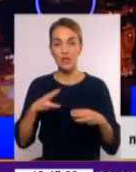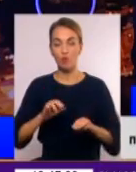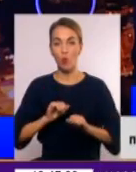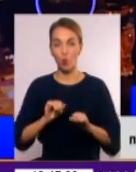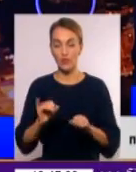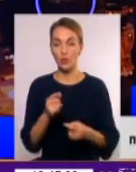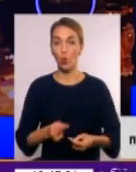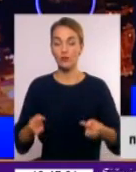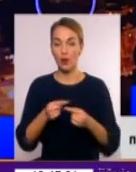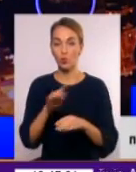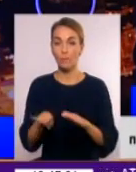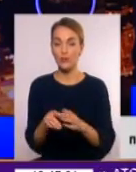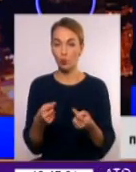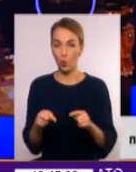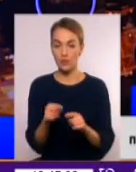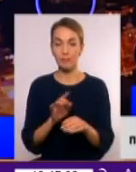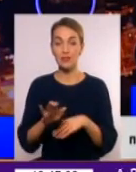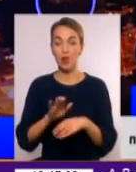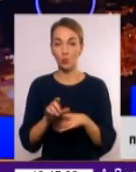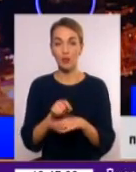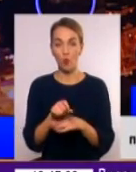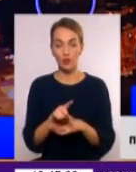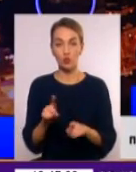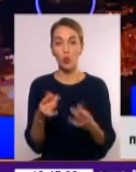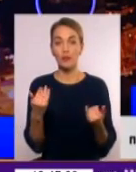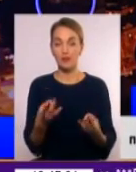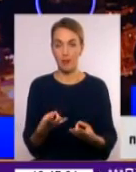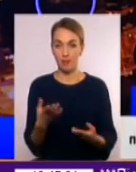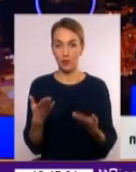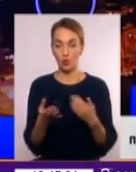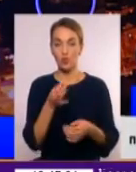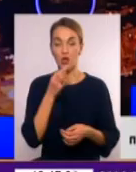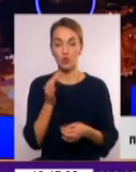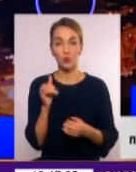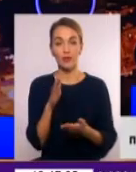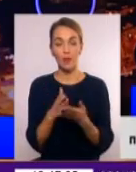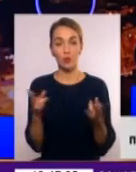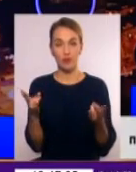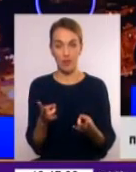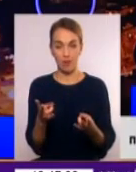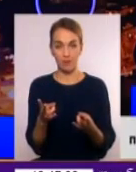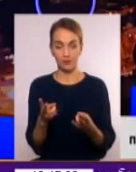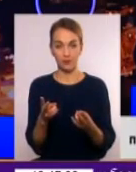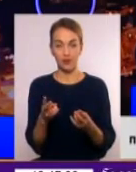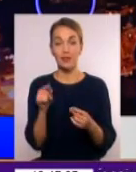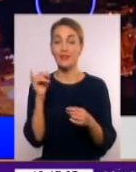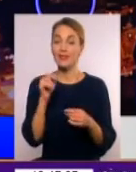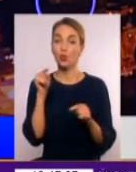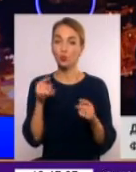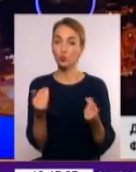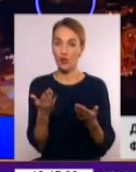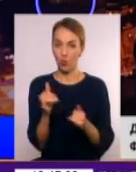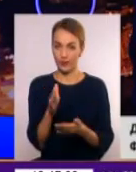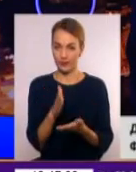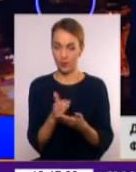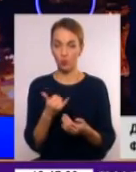і конкретно підрозділи, вони присилають замовлення, що їм треба. Якщо, скажімо, в них є потреба і на ту суму, яка в них є. Тому